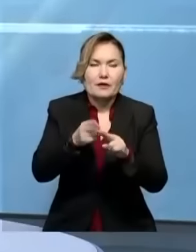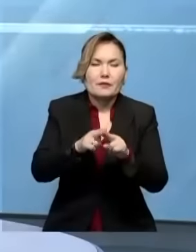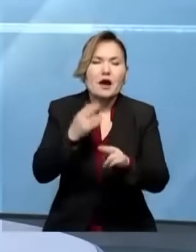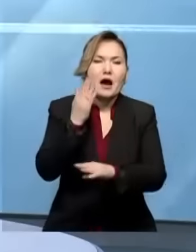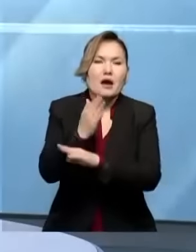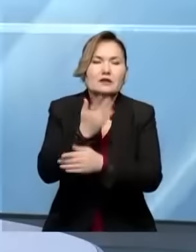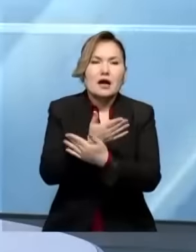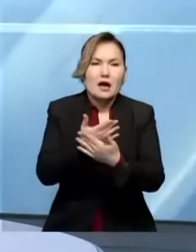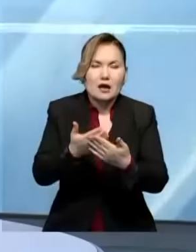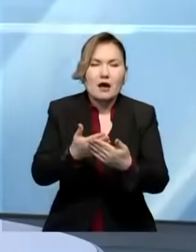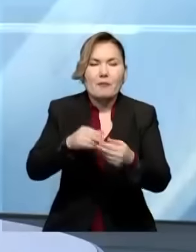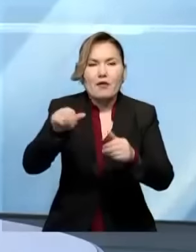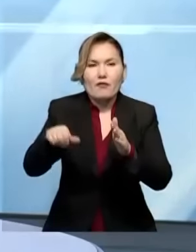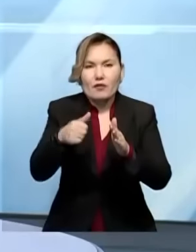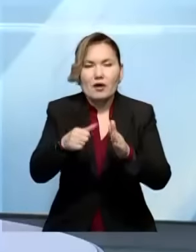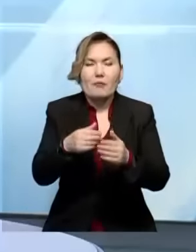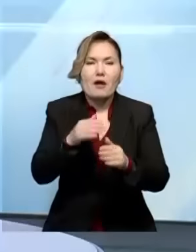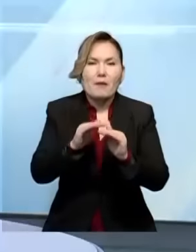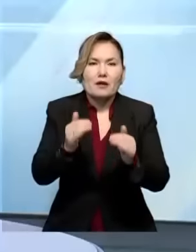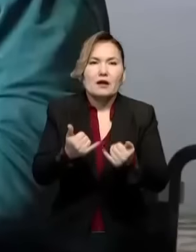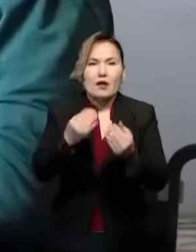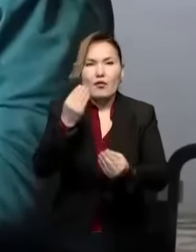кәдесі мен балаларға ойыншықтар жасайды.